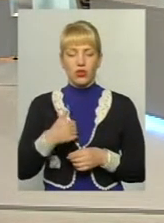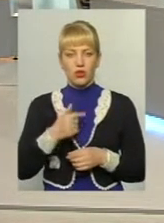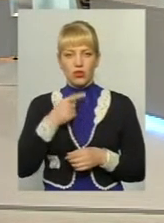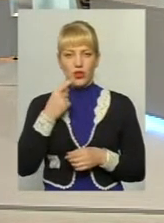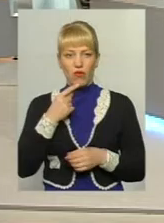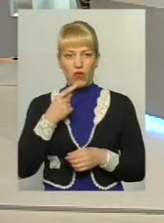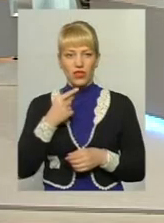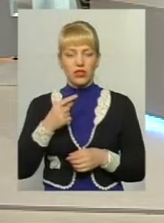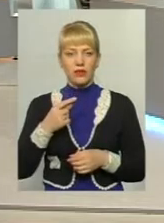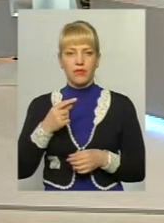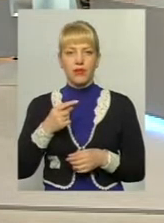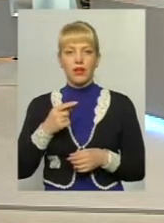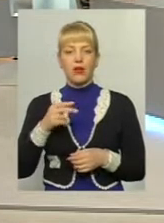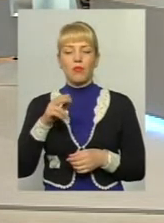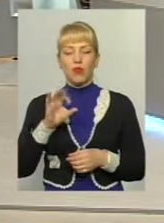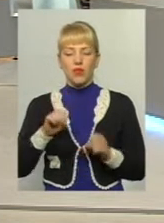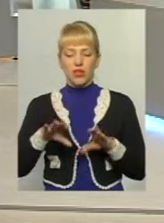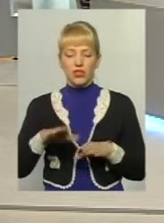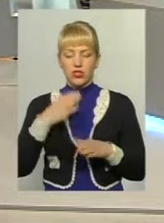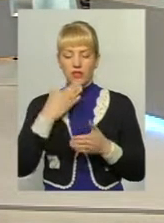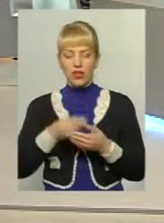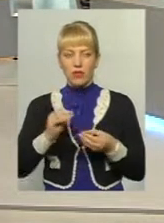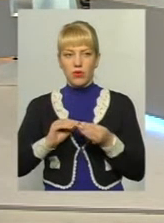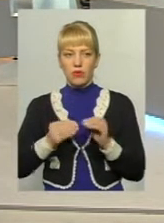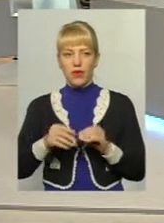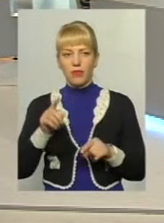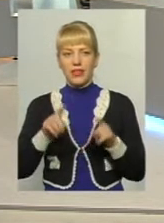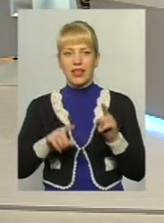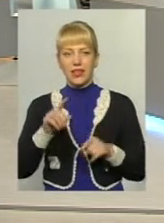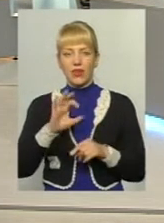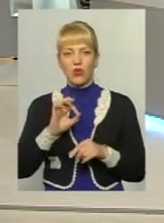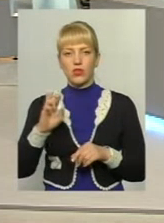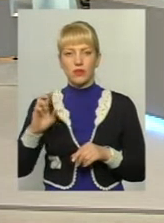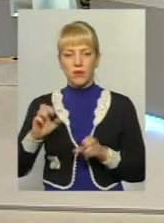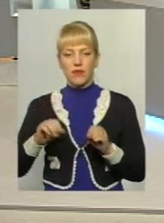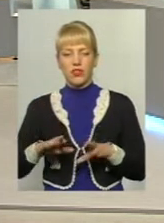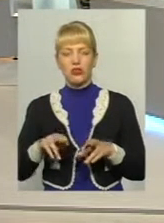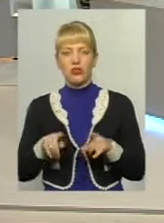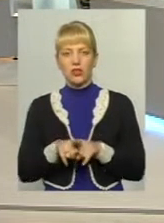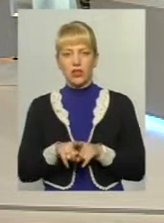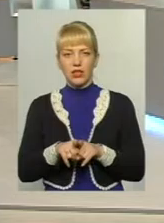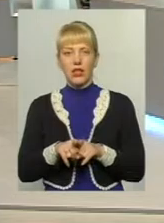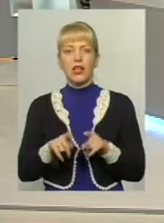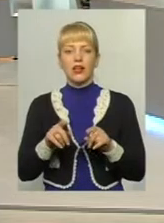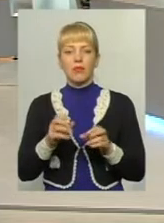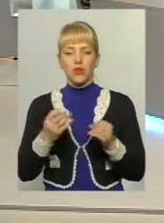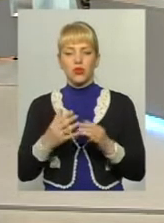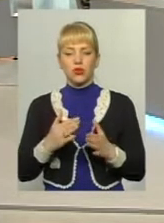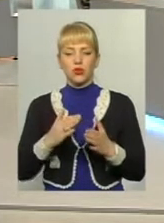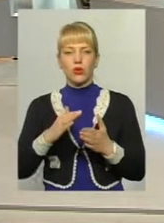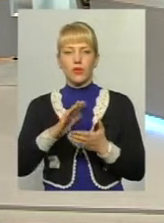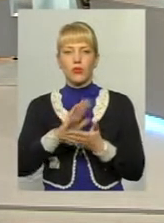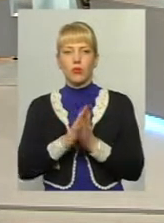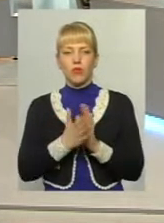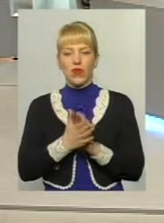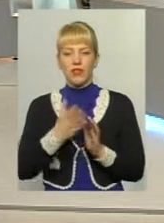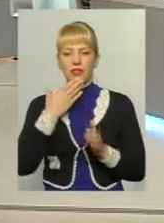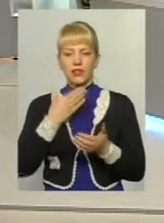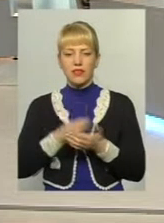Тому в нашому випадку, на щастя, ми знайшли вихід з цієї ситуації, але він не кожному підійде.